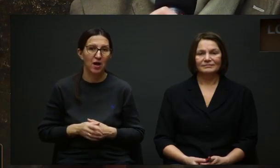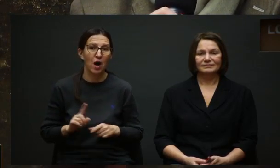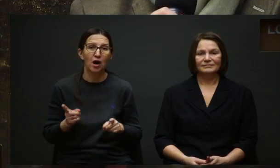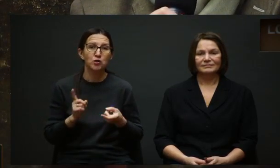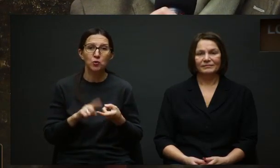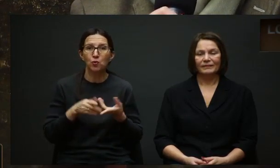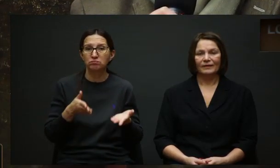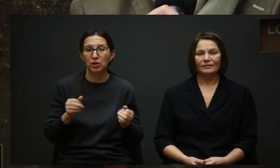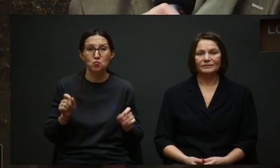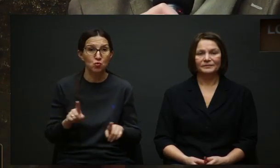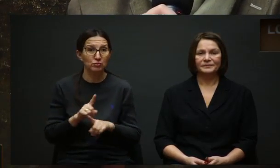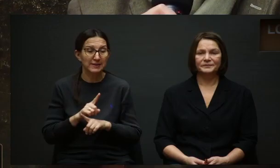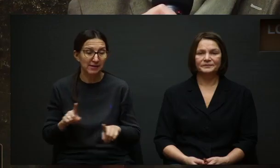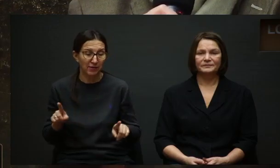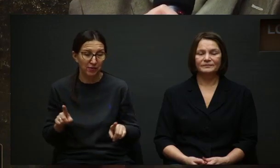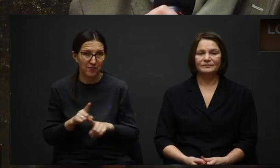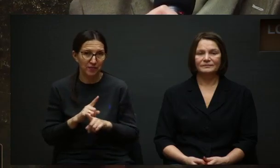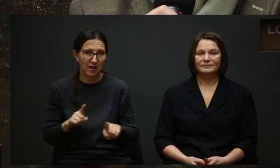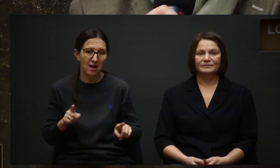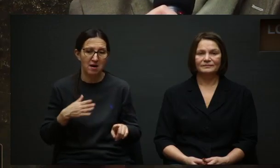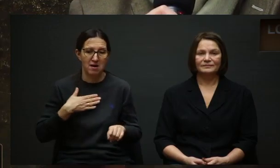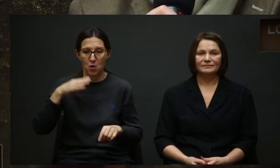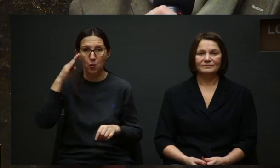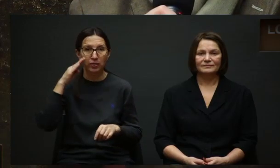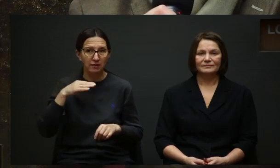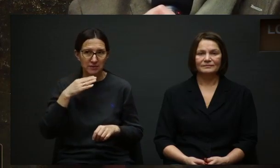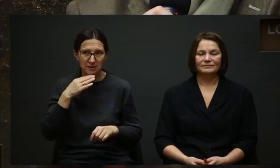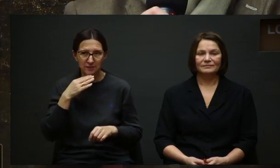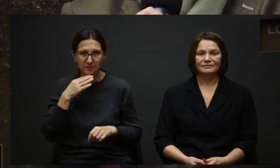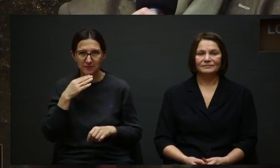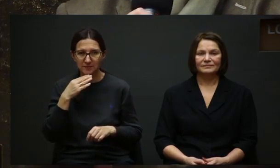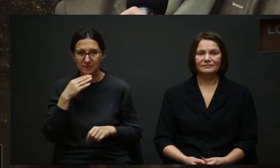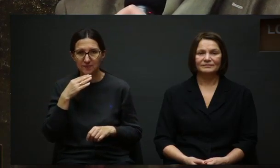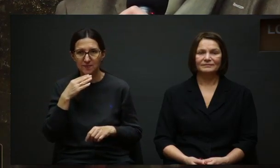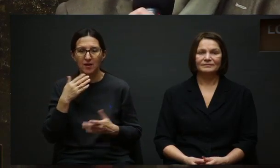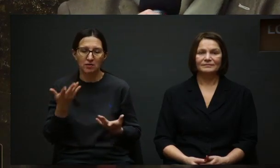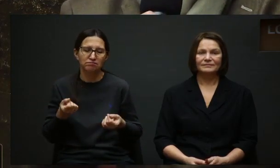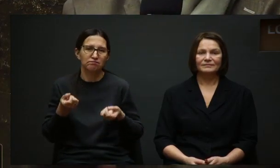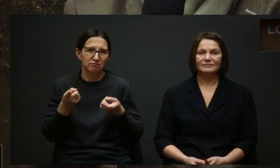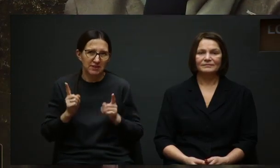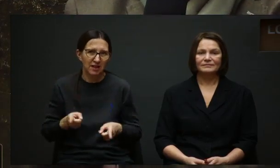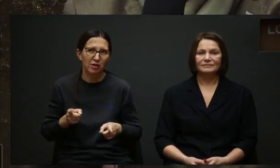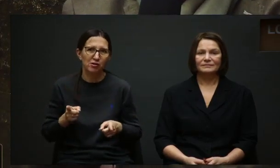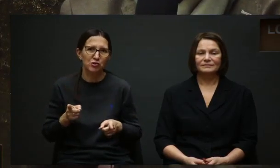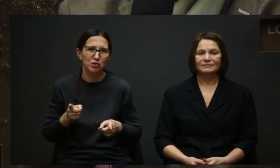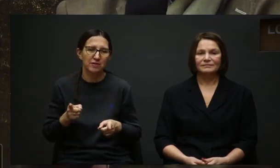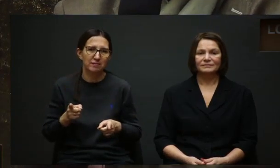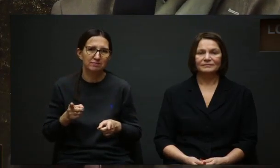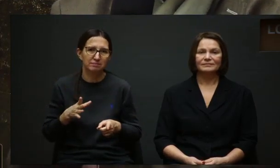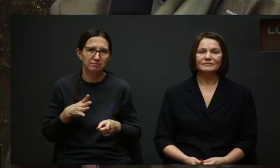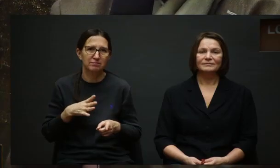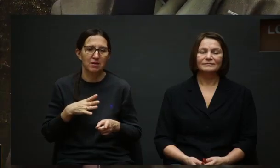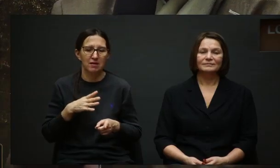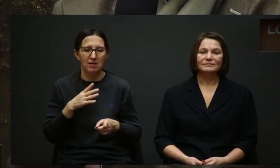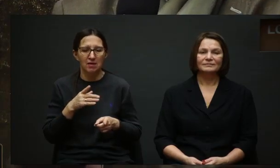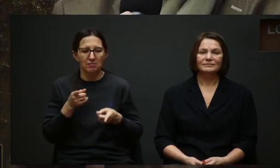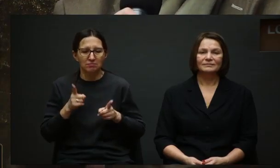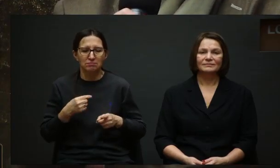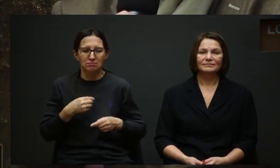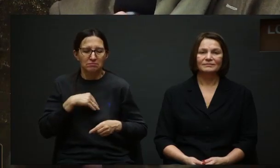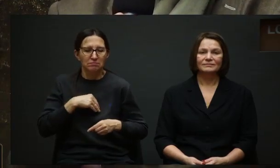касается музеев, то отец, ну, как такой настоящий трепетный